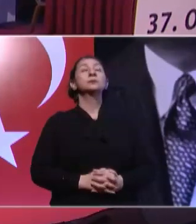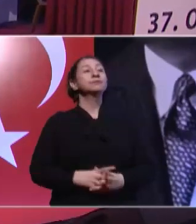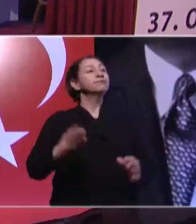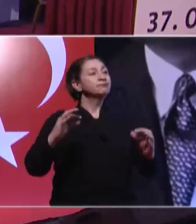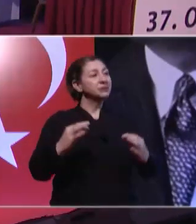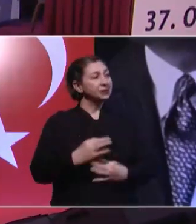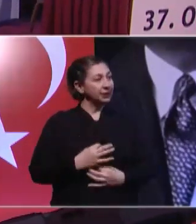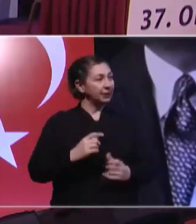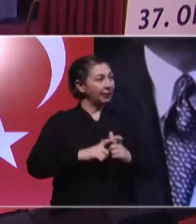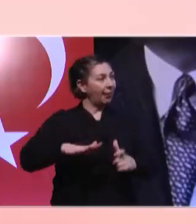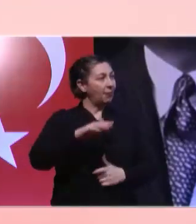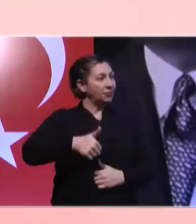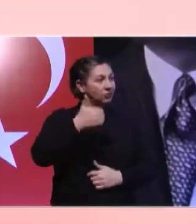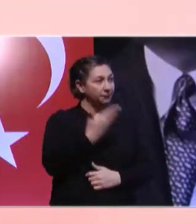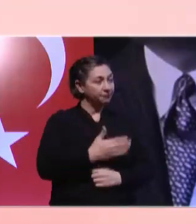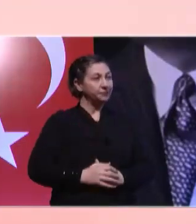Sayın Genel Başkanım,